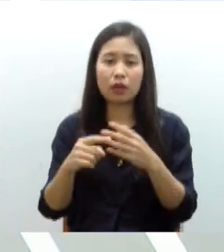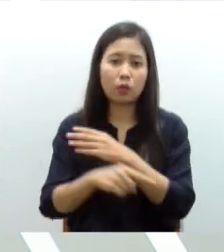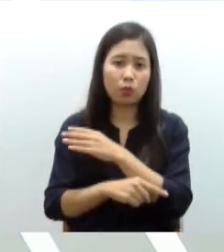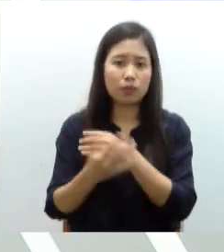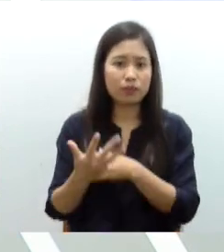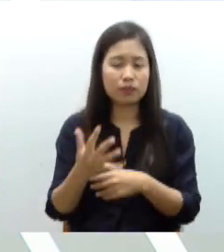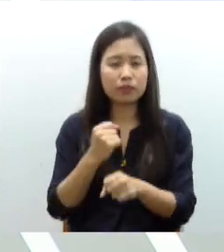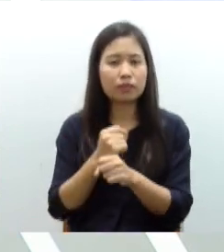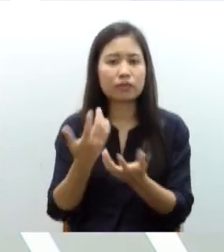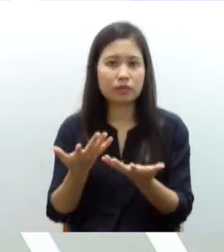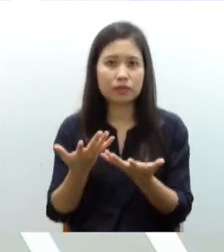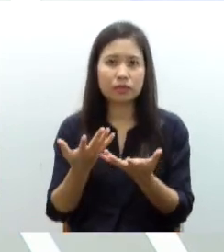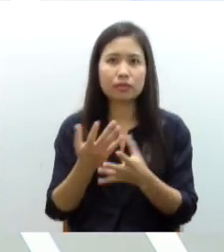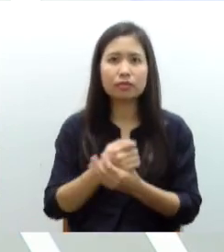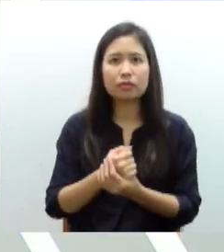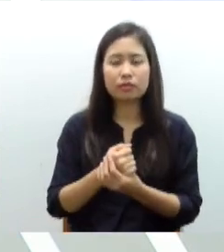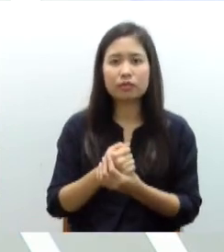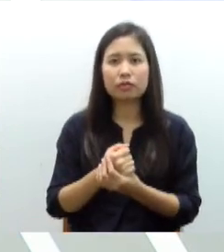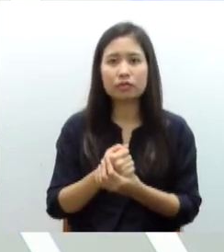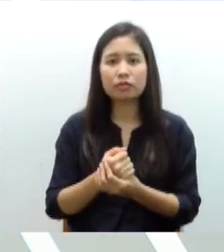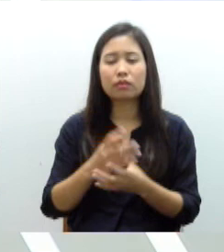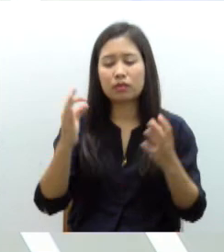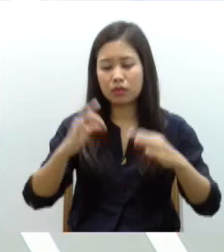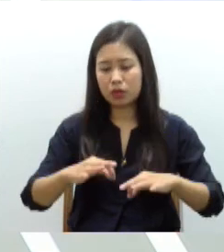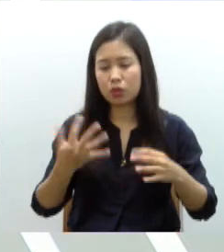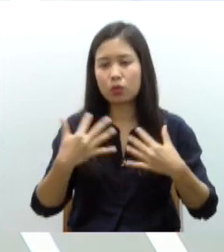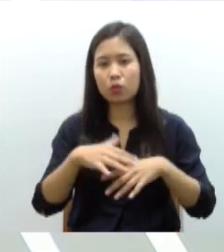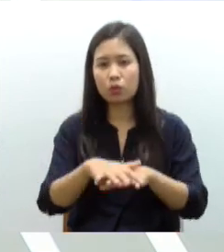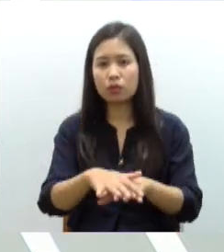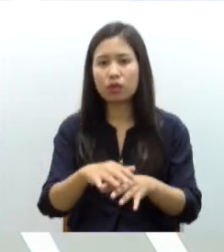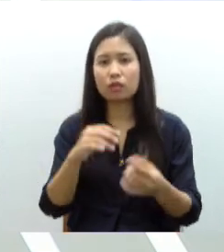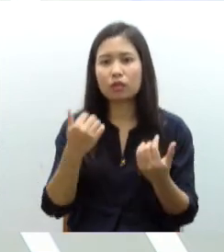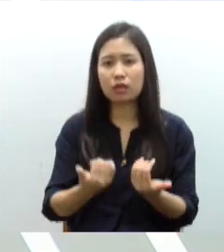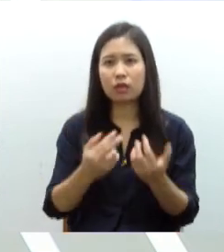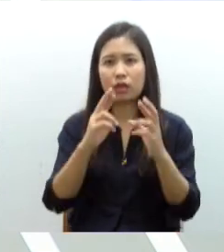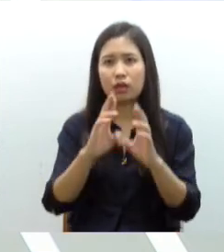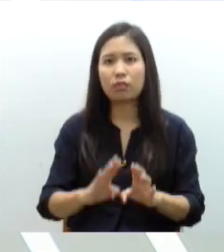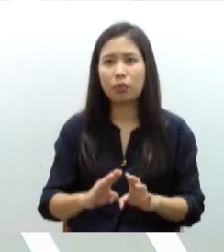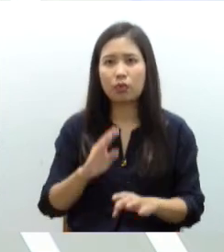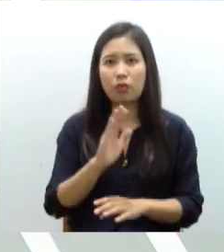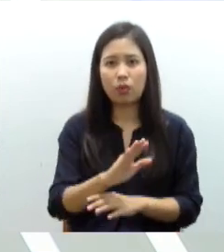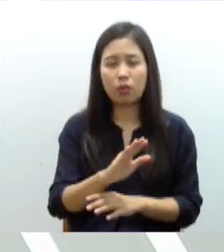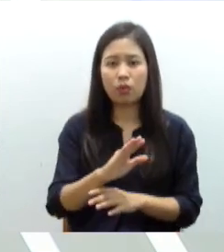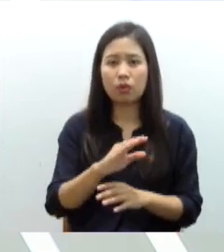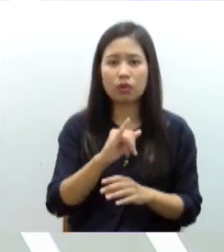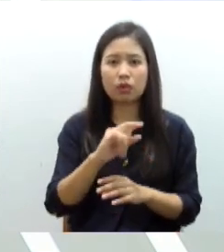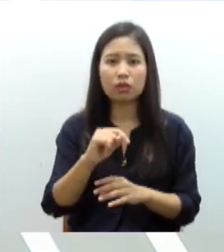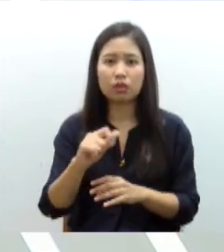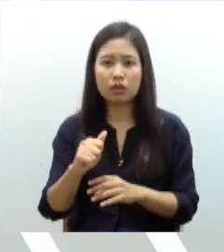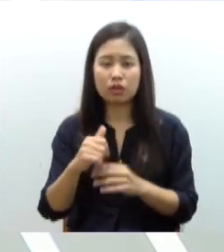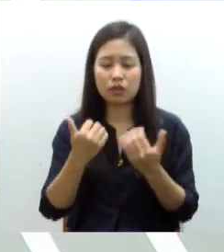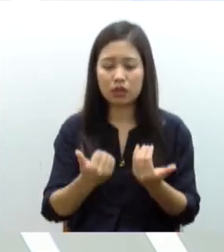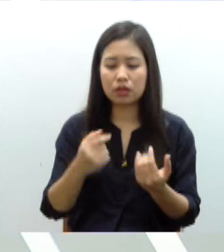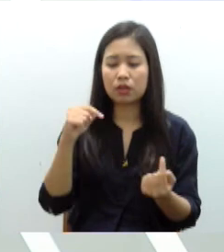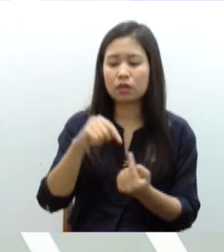ป็นลำดับหนึ่งได้เอาเรื่องส่วนตัวส่วนรวมอย่ามารวมกันอันนี้เป็นมันจะเกิดระบบคิดนี้ขึ้นสำหรับคนที่เป็นกลุ่มข้าราชการนะครับ